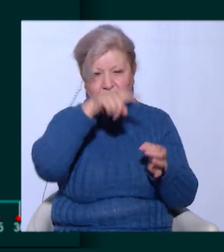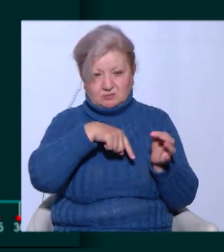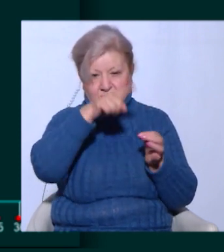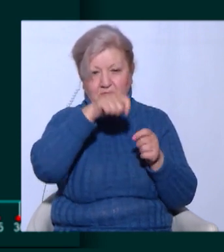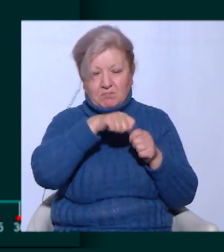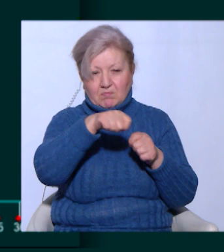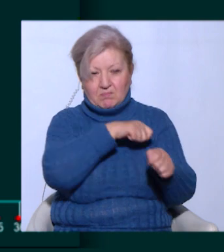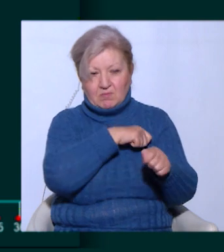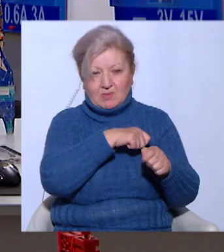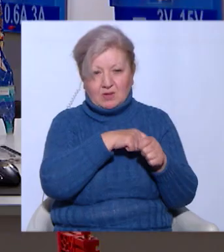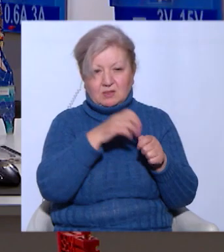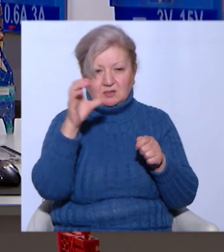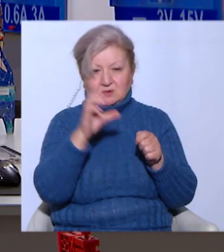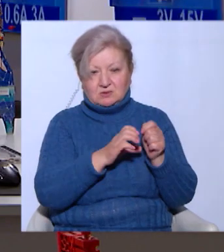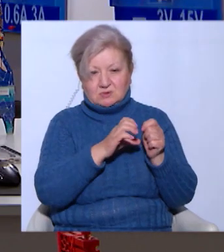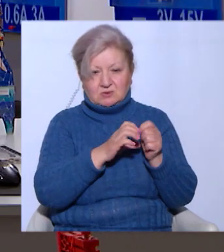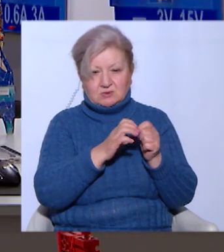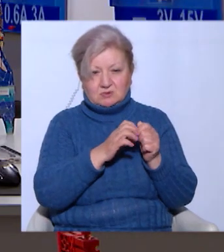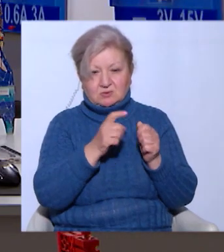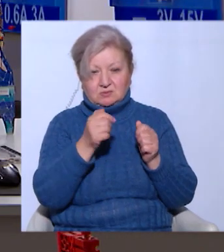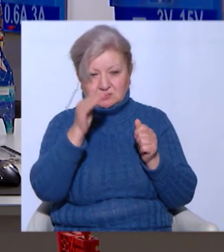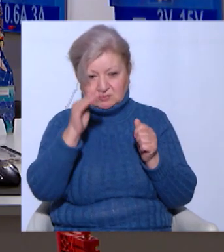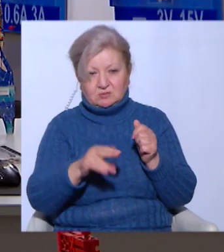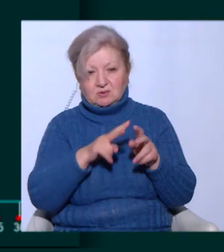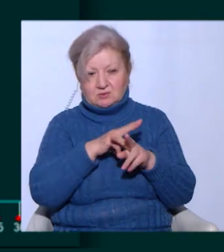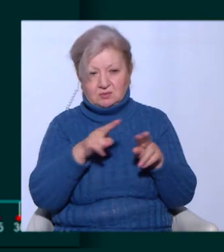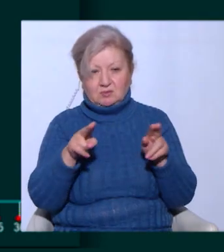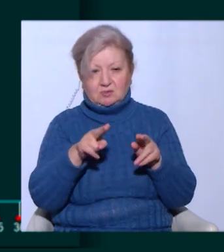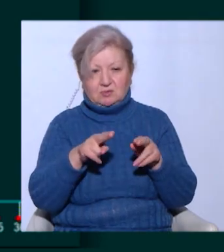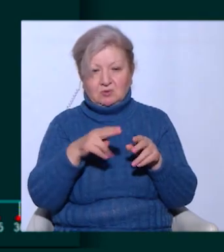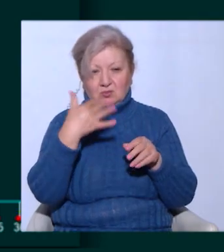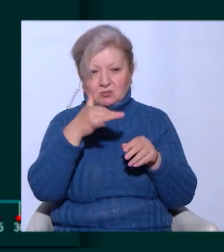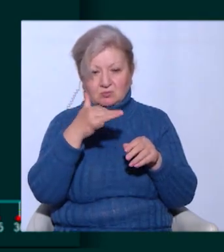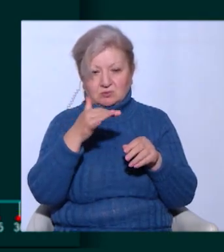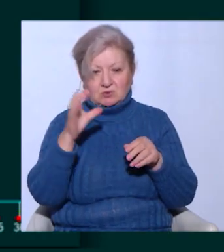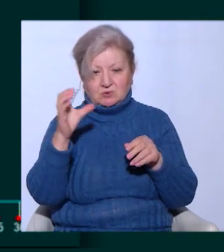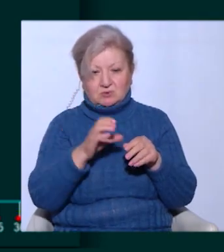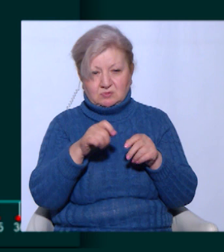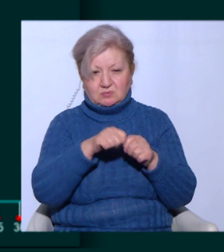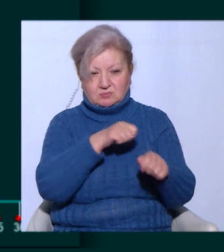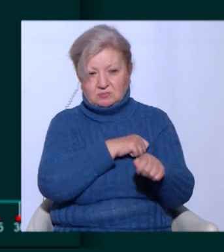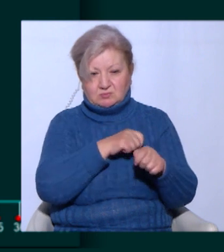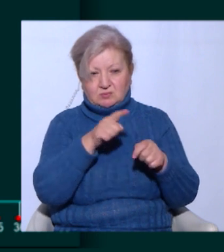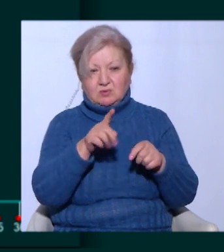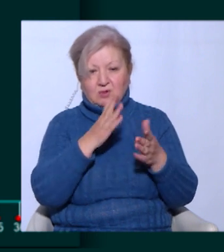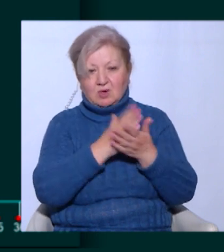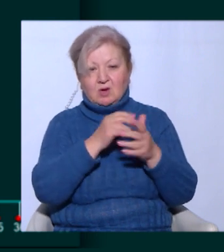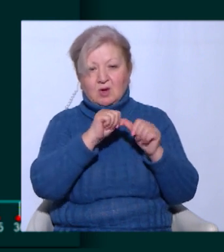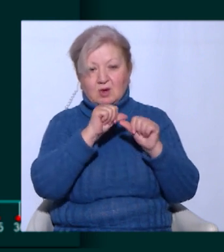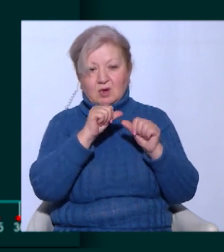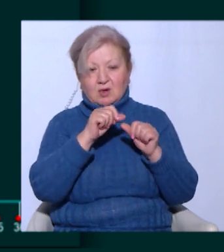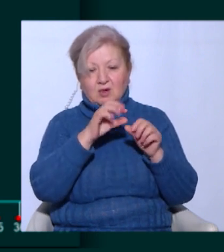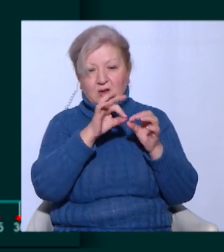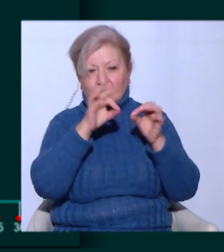50 იყოს. 50 მეტრი წამი იყოს სიჩქარე. ეს წერტილიც ასე, 50 გვაქვს